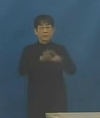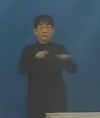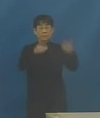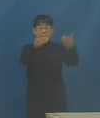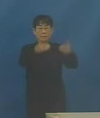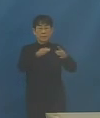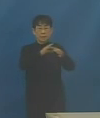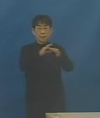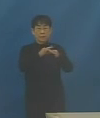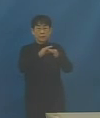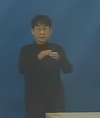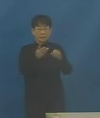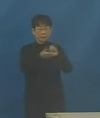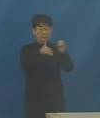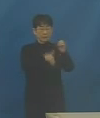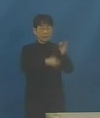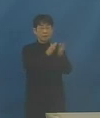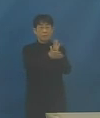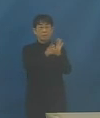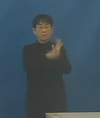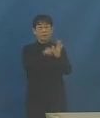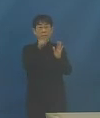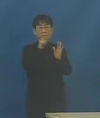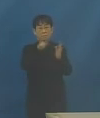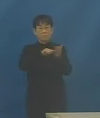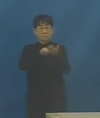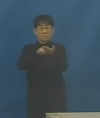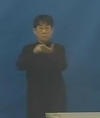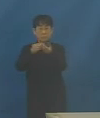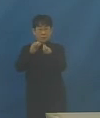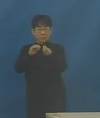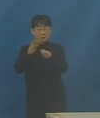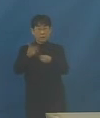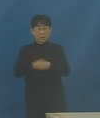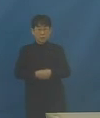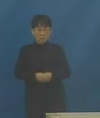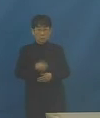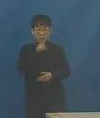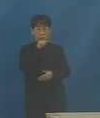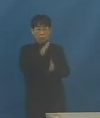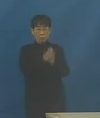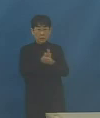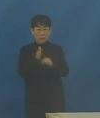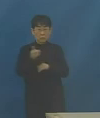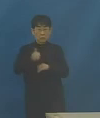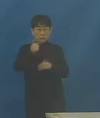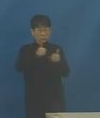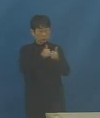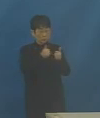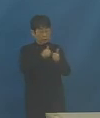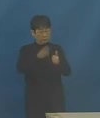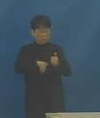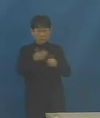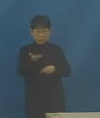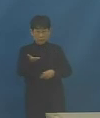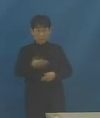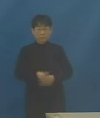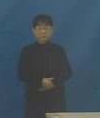を方支援表明されたということでこれについて鳥取県飛騨市稲元に何か相談等はありましたでしょうか